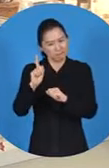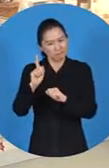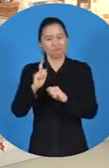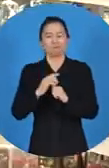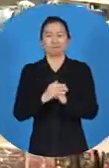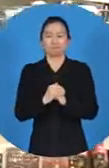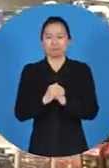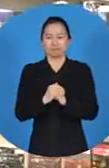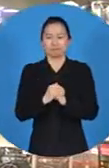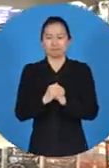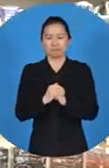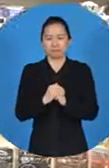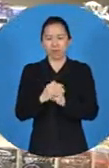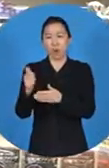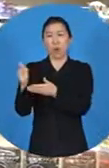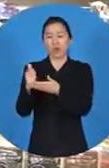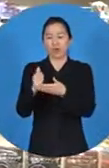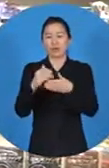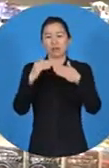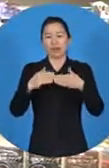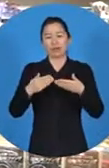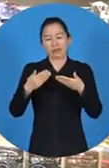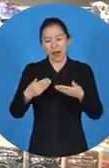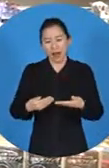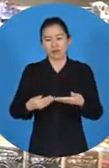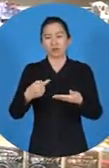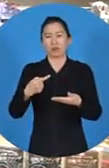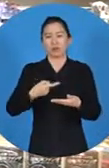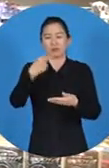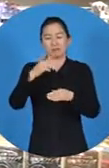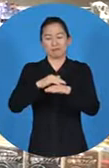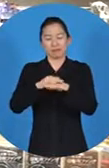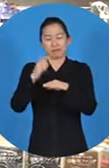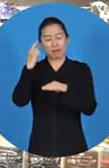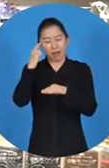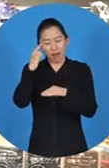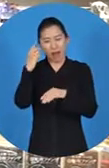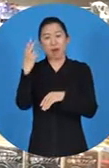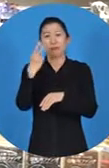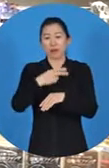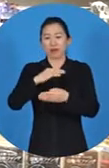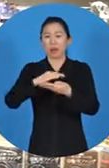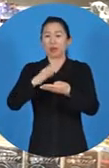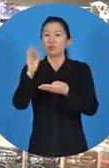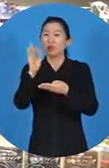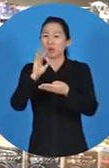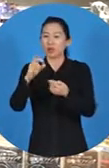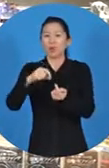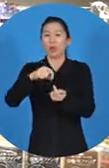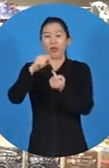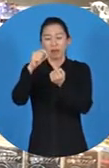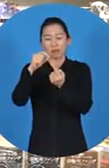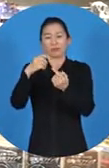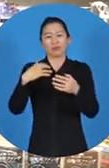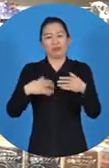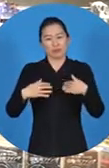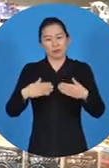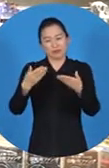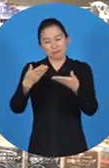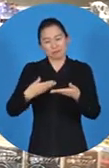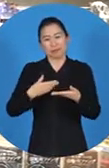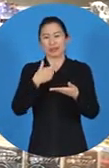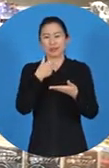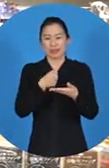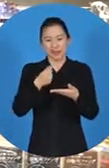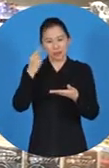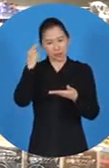。 お客様の安心安全をまず第一に考えて、かつお化粧品を選べるといったワクワクを